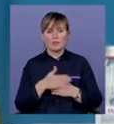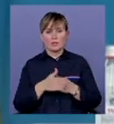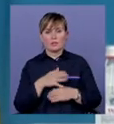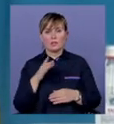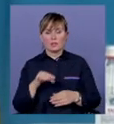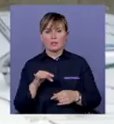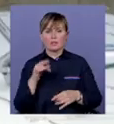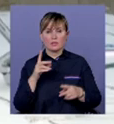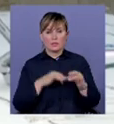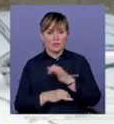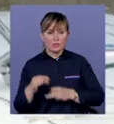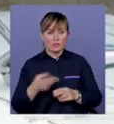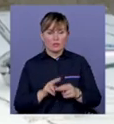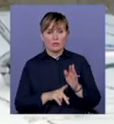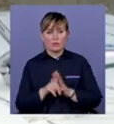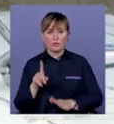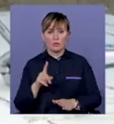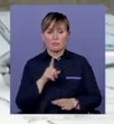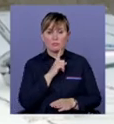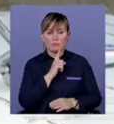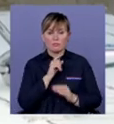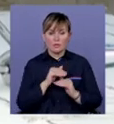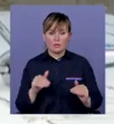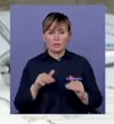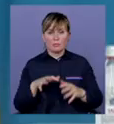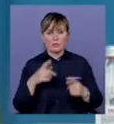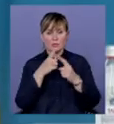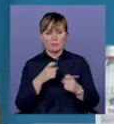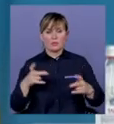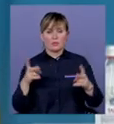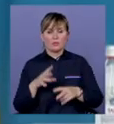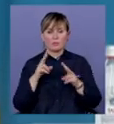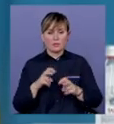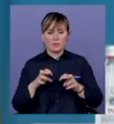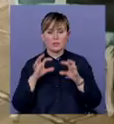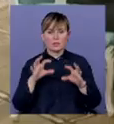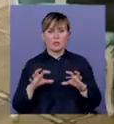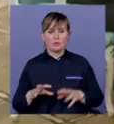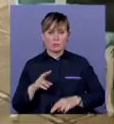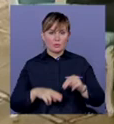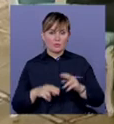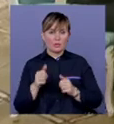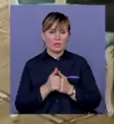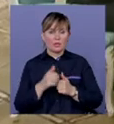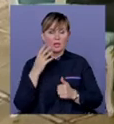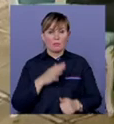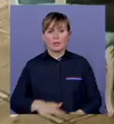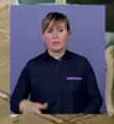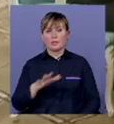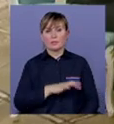ходе экстренного совещания, которое началось с минуты молчания, президент заявил о необходимости проверить законность пристроек близ аэропорт Алматы.